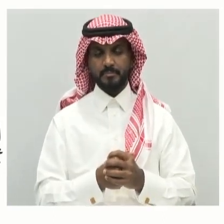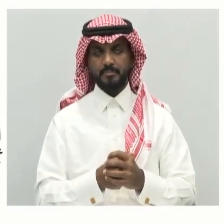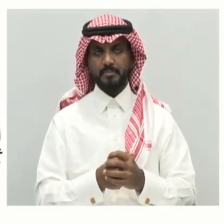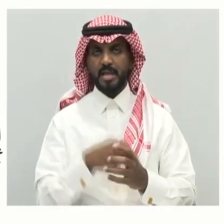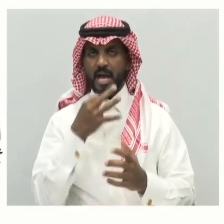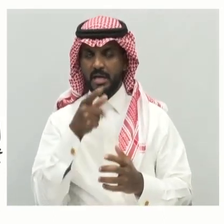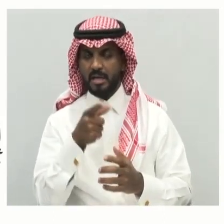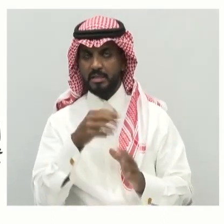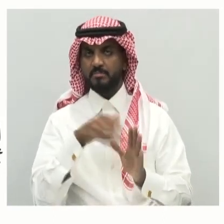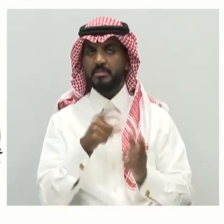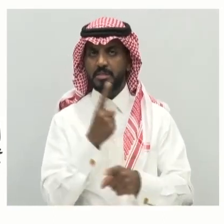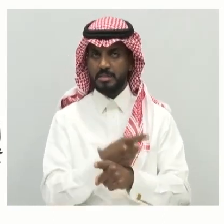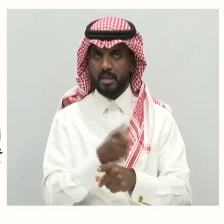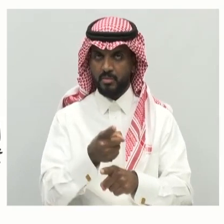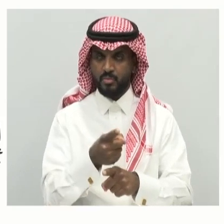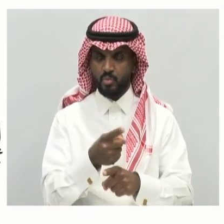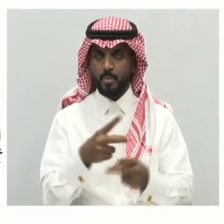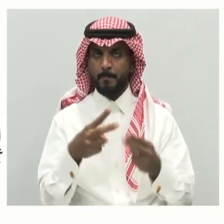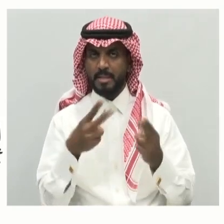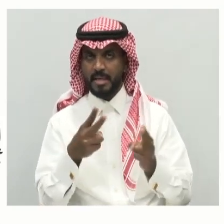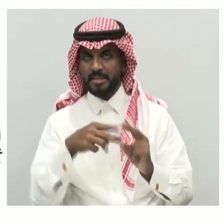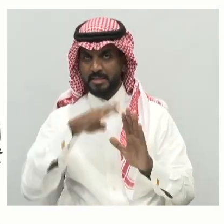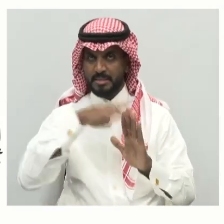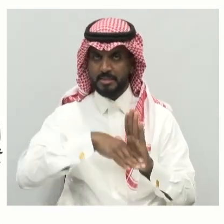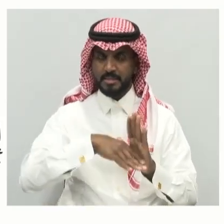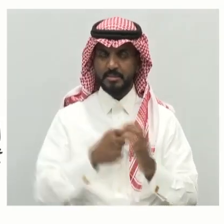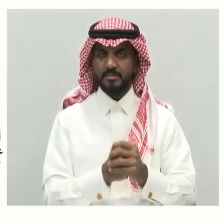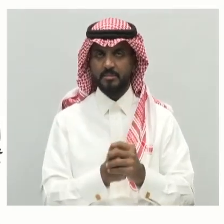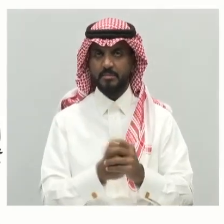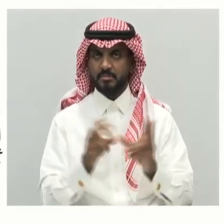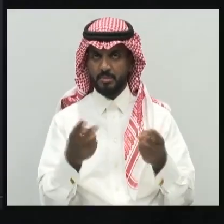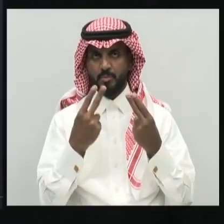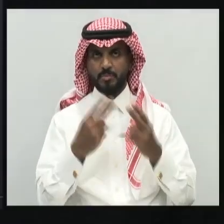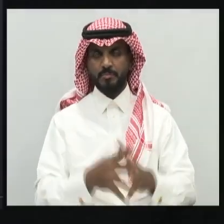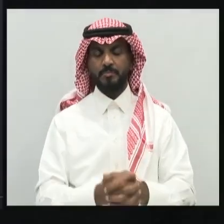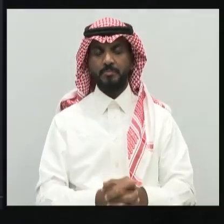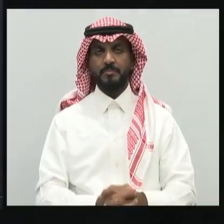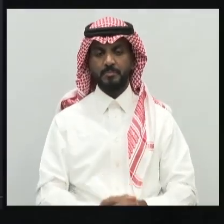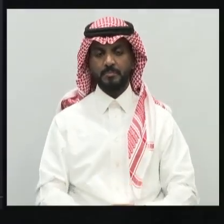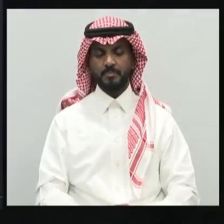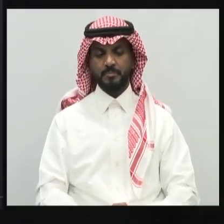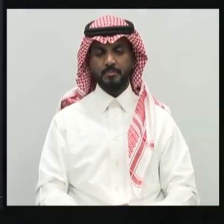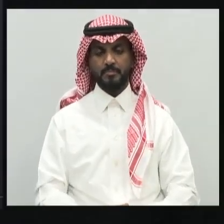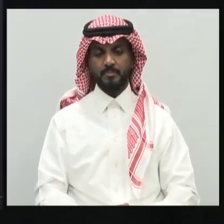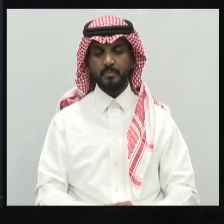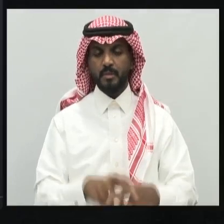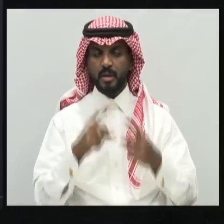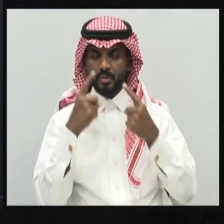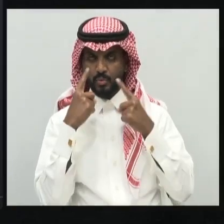ساقرا من بدايه هذا النص استمعوا شاهدوا ننظر